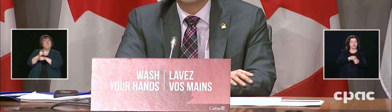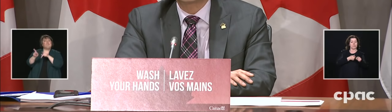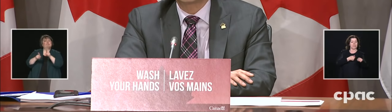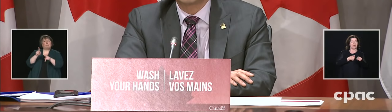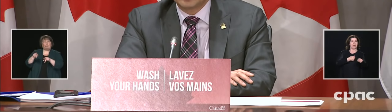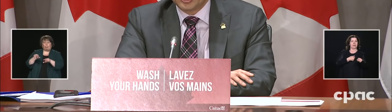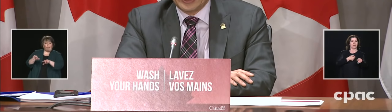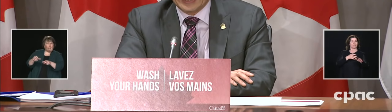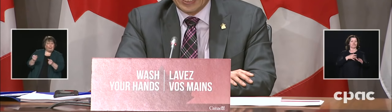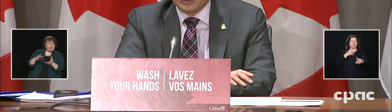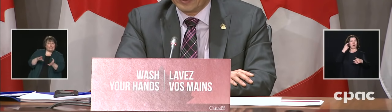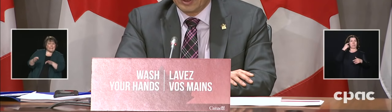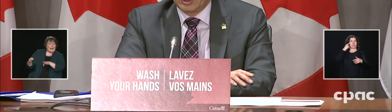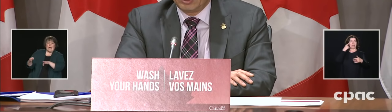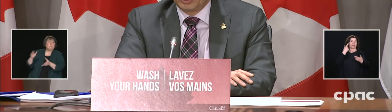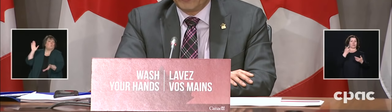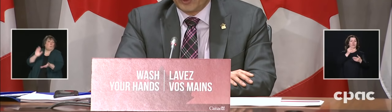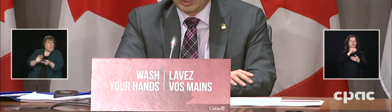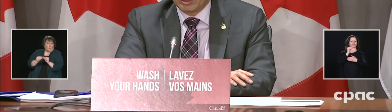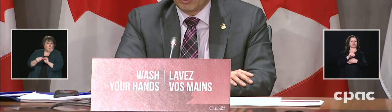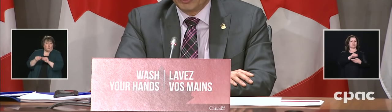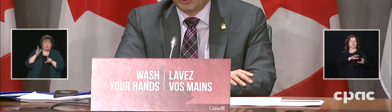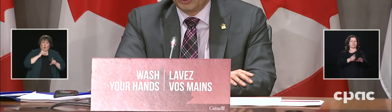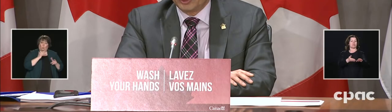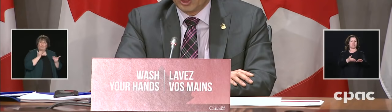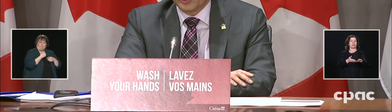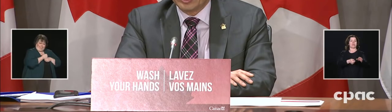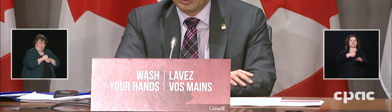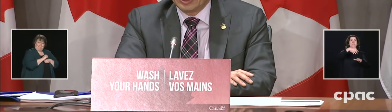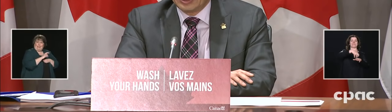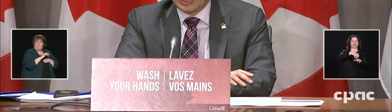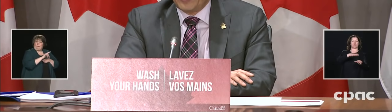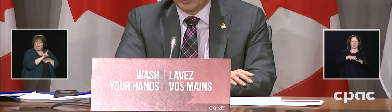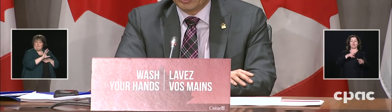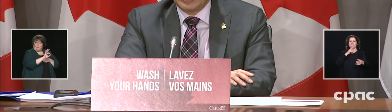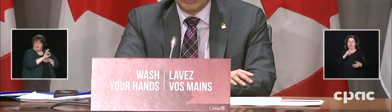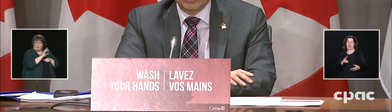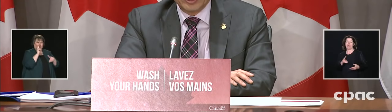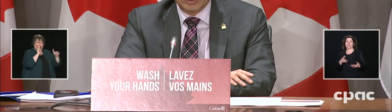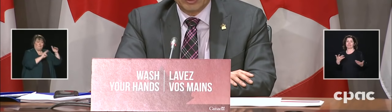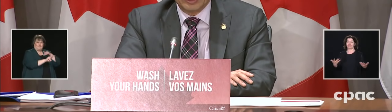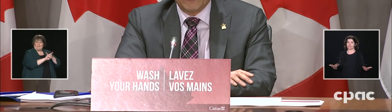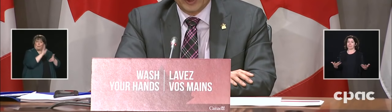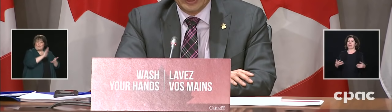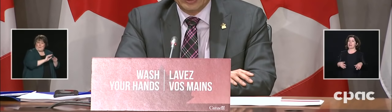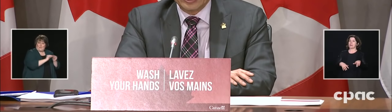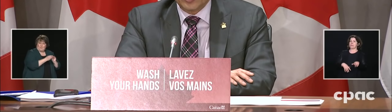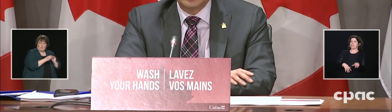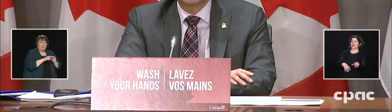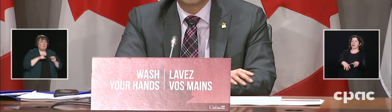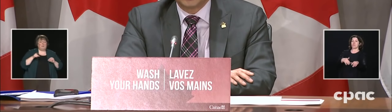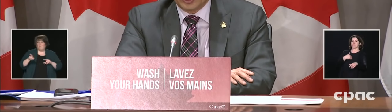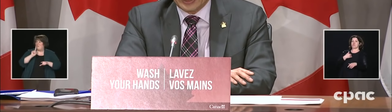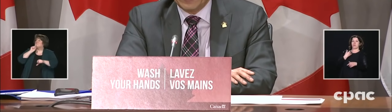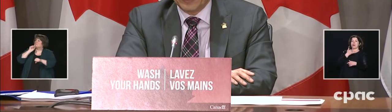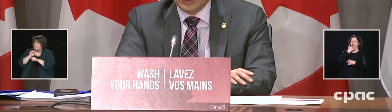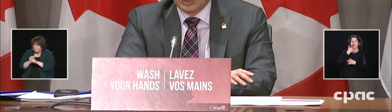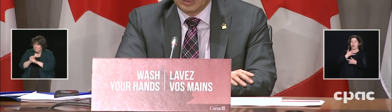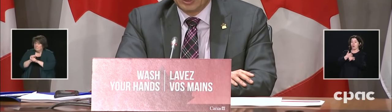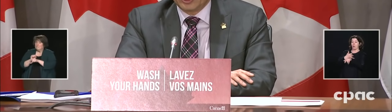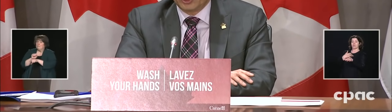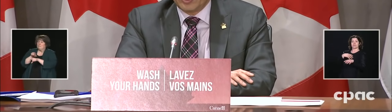la population générale. Toutefois, compte tenu du nombre important d'éclosions dans les foyers de soins de longue